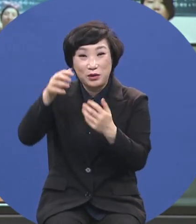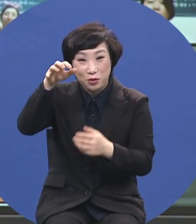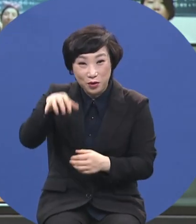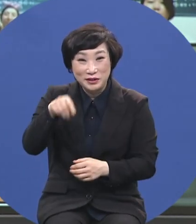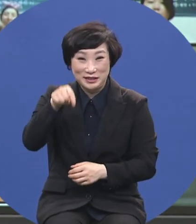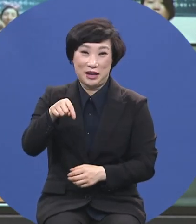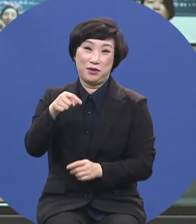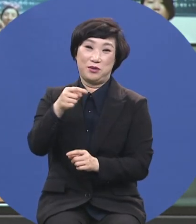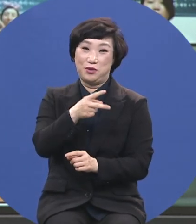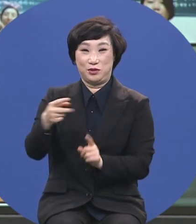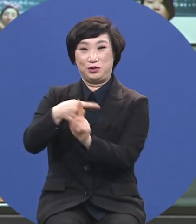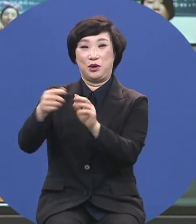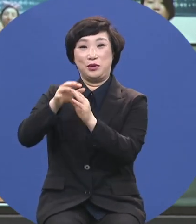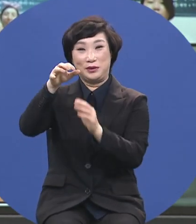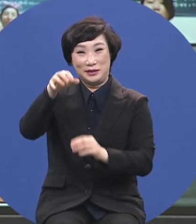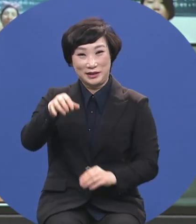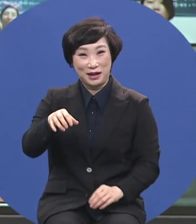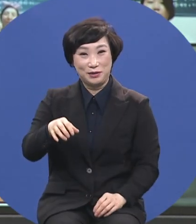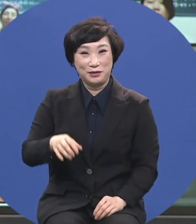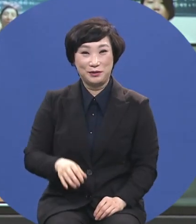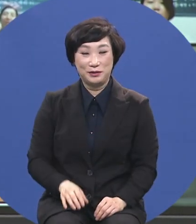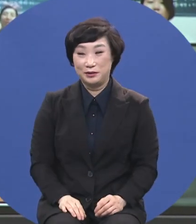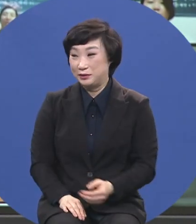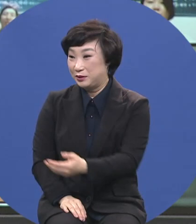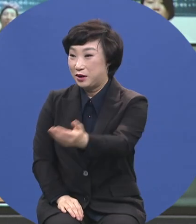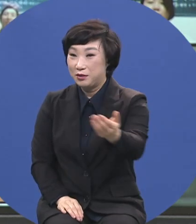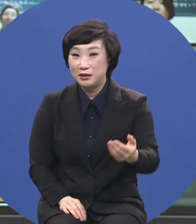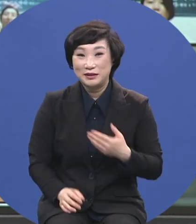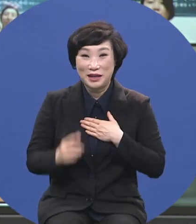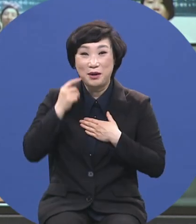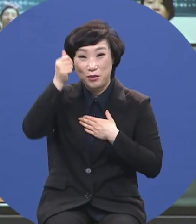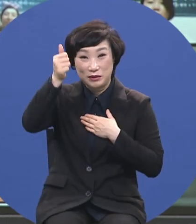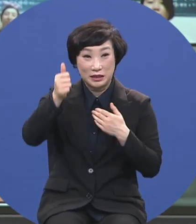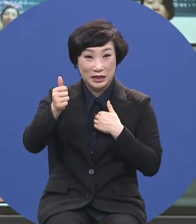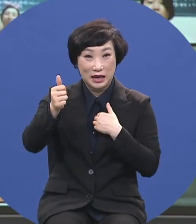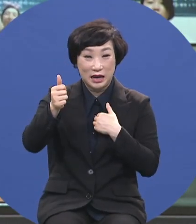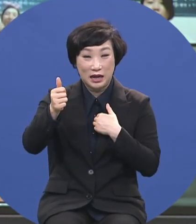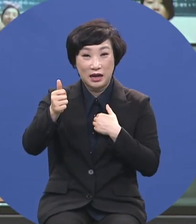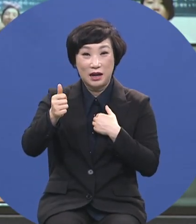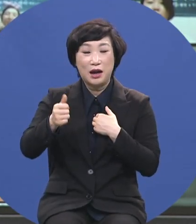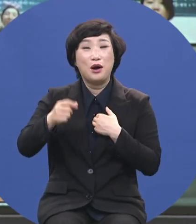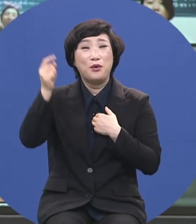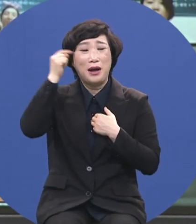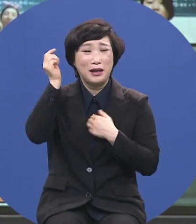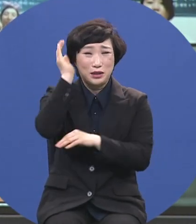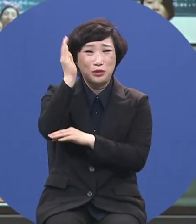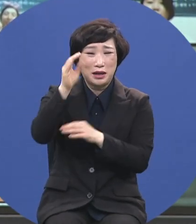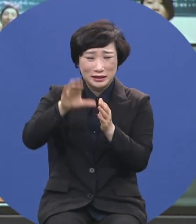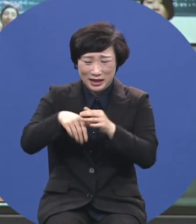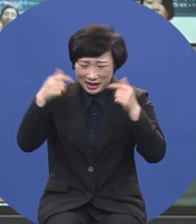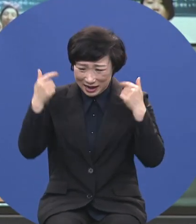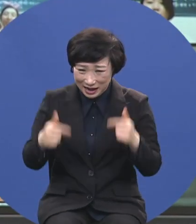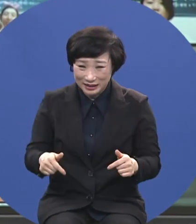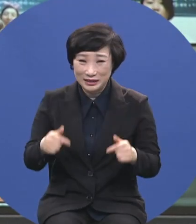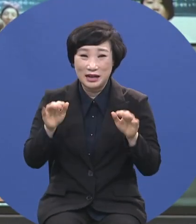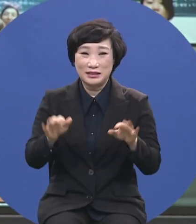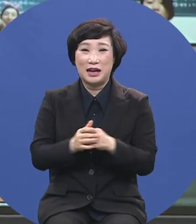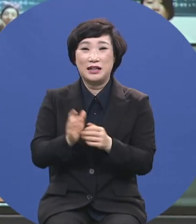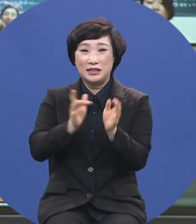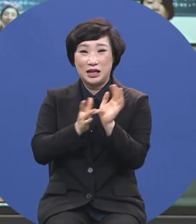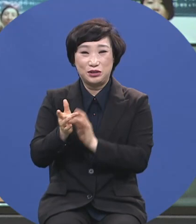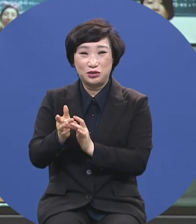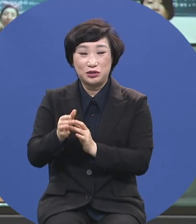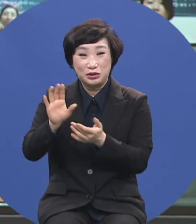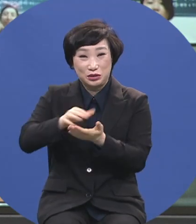현장이 교회라 이거죠. 여러분의 담임 목사인 제가 뭐 때문에 설교할 때마다